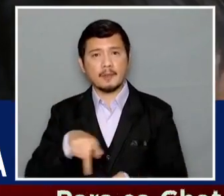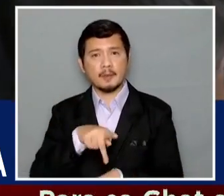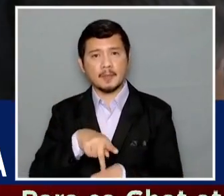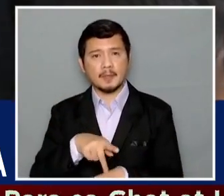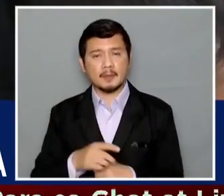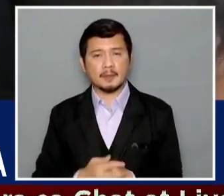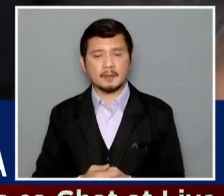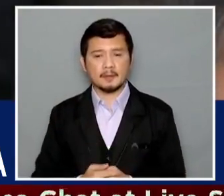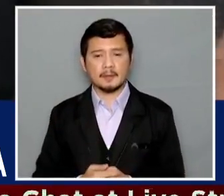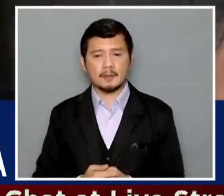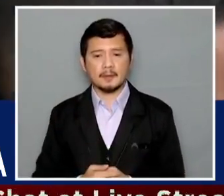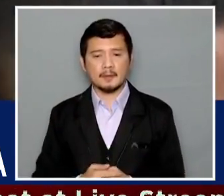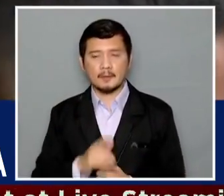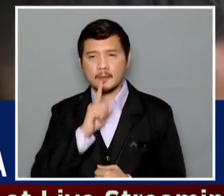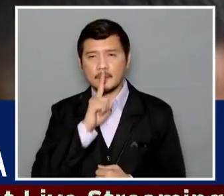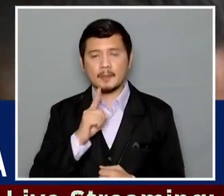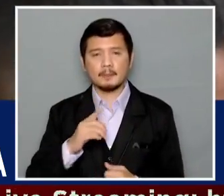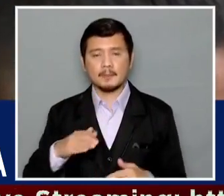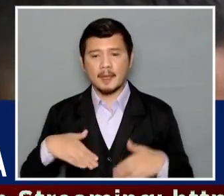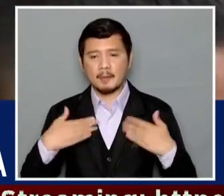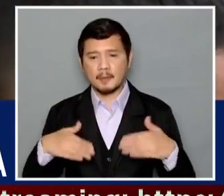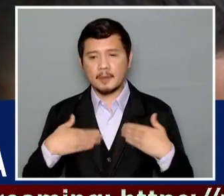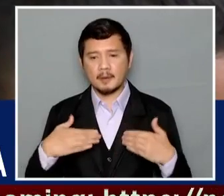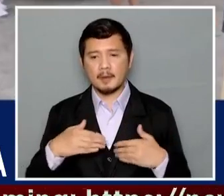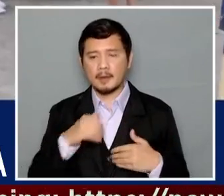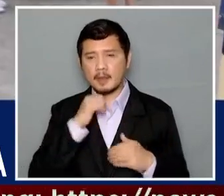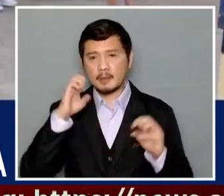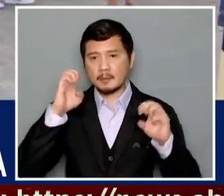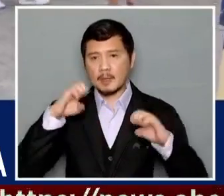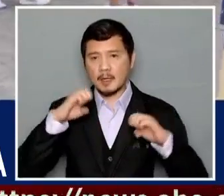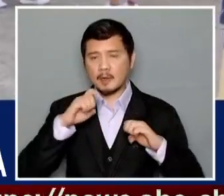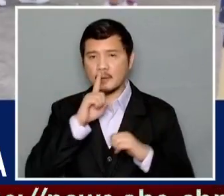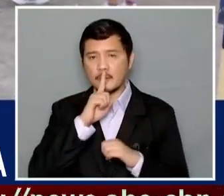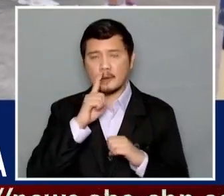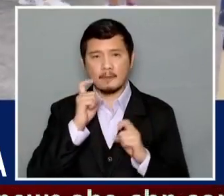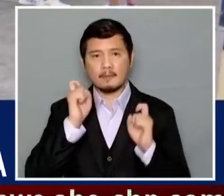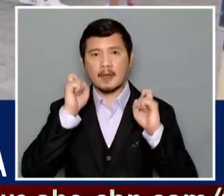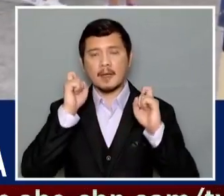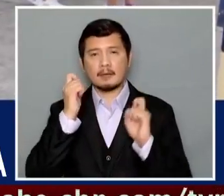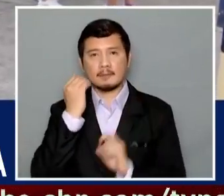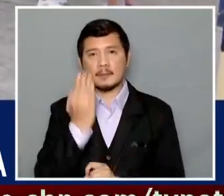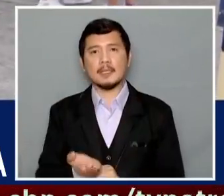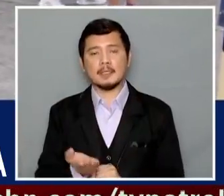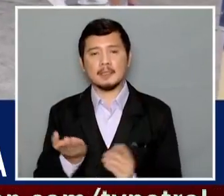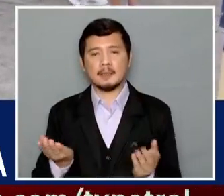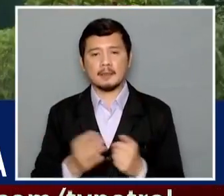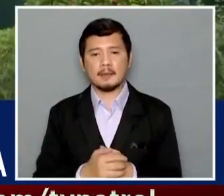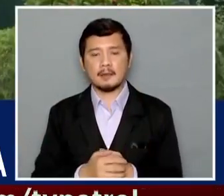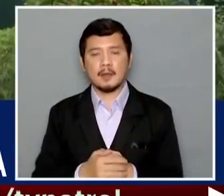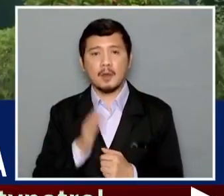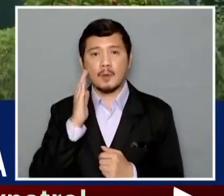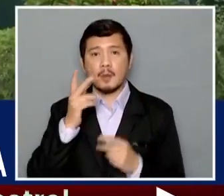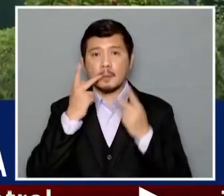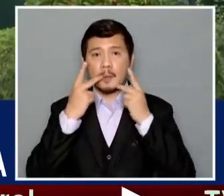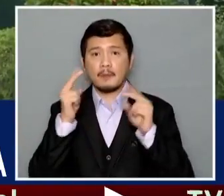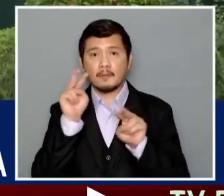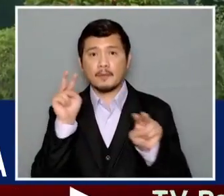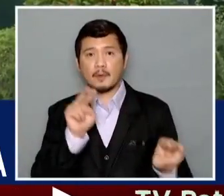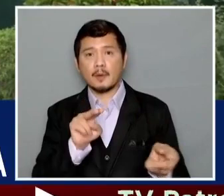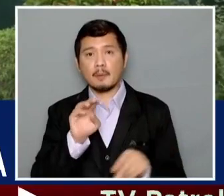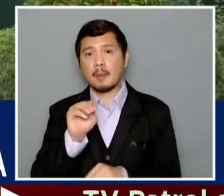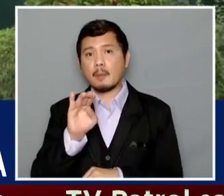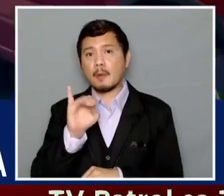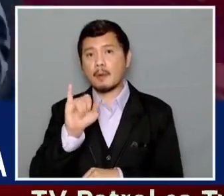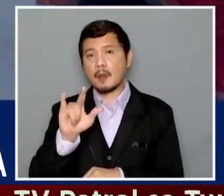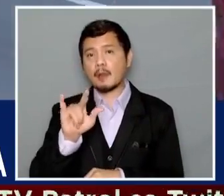Saya po namin, hindi ko akalaing it will end this way. Magkakaroon ng public viewing sa Manila Memorial Park simula bukas